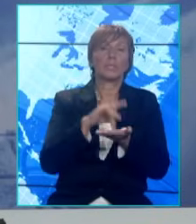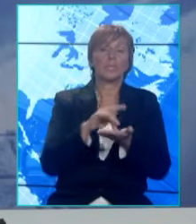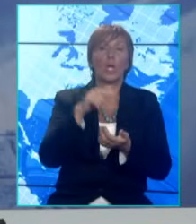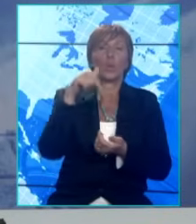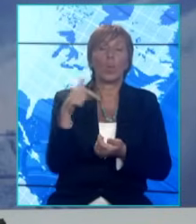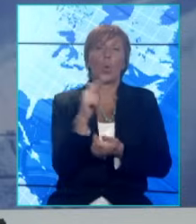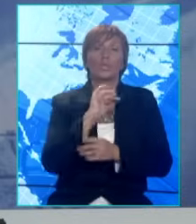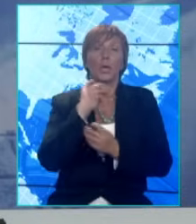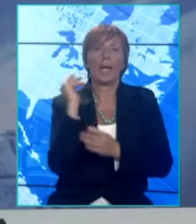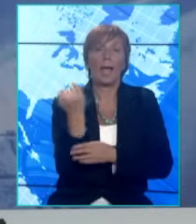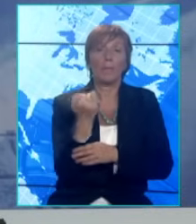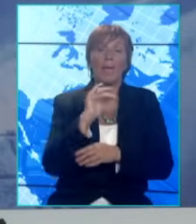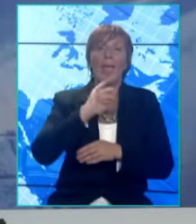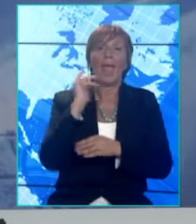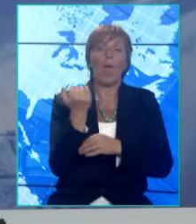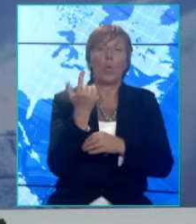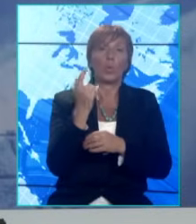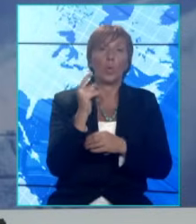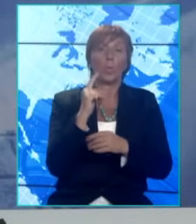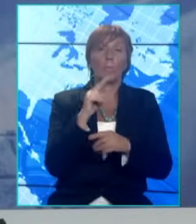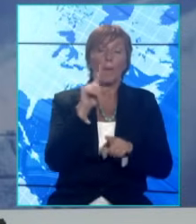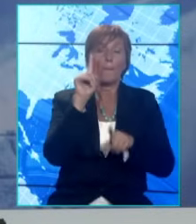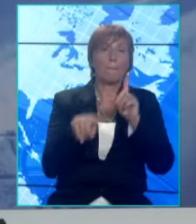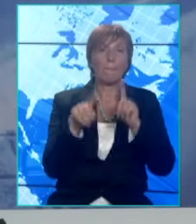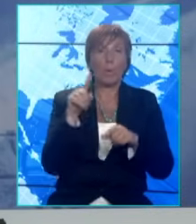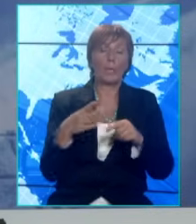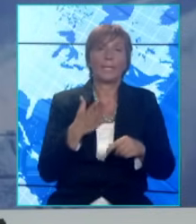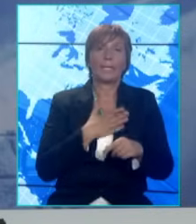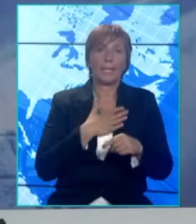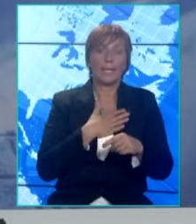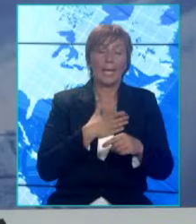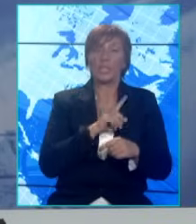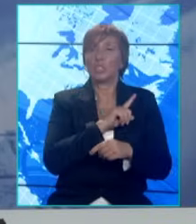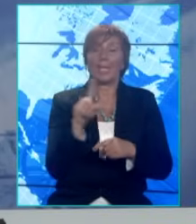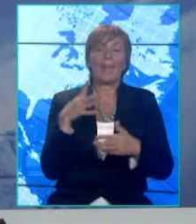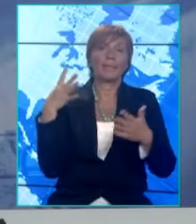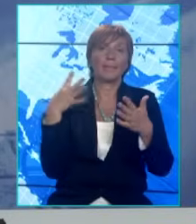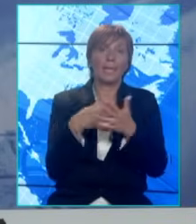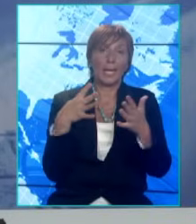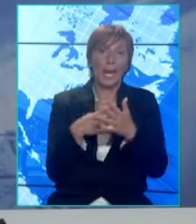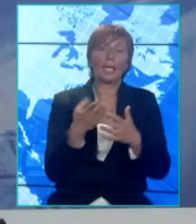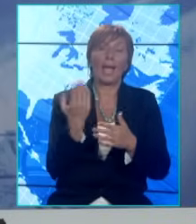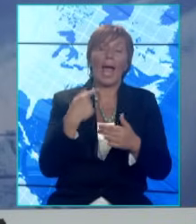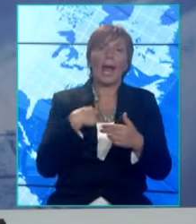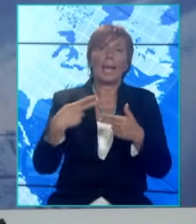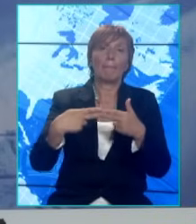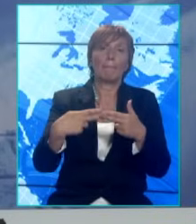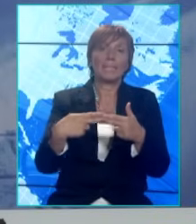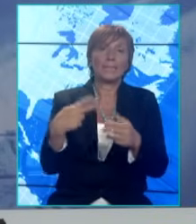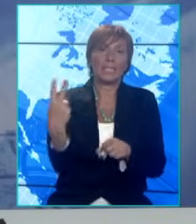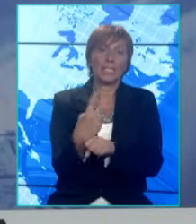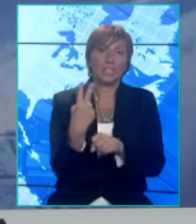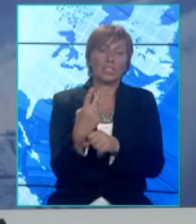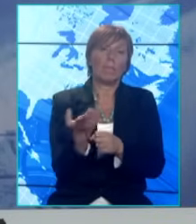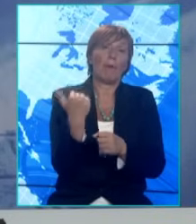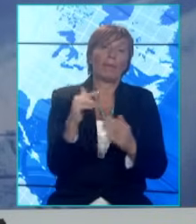jugoistoka Europe, pojedinih naših nedirektnih, ali jako bliskih zemalja i